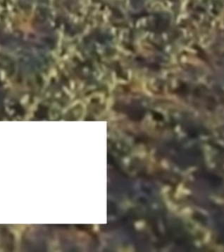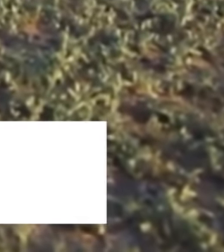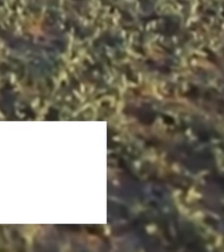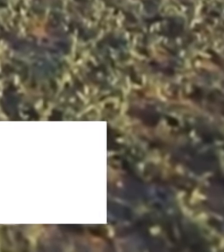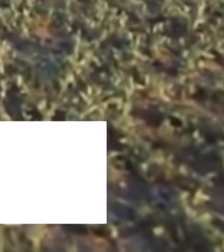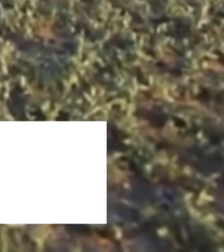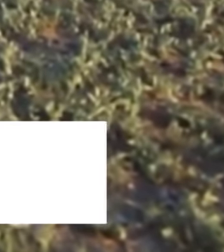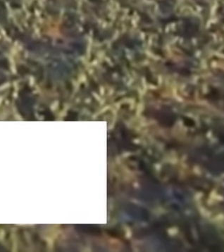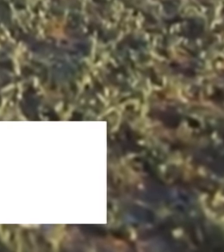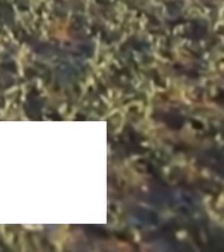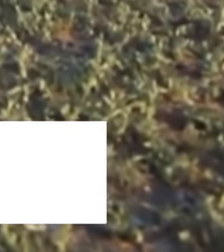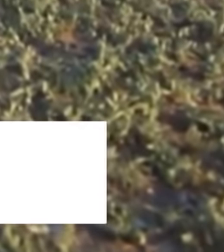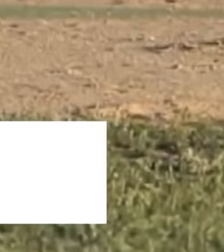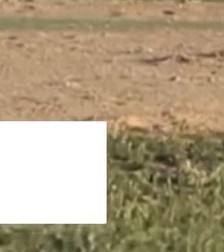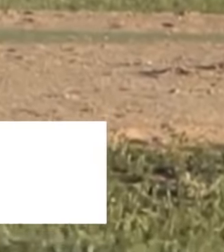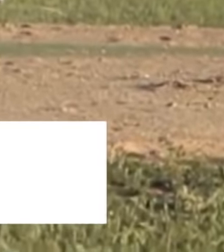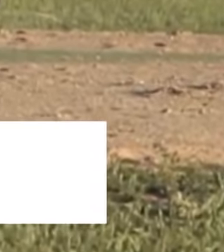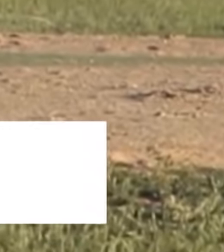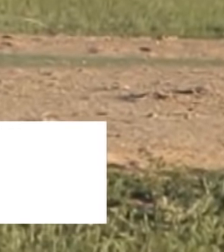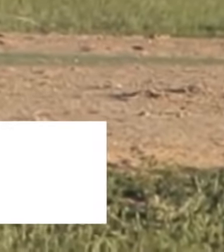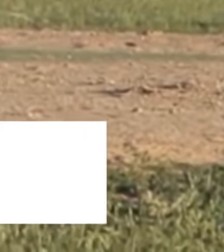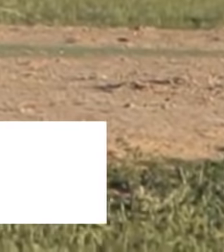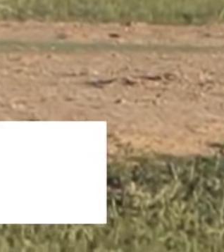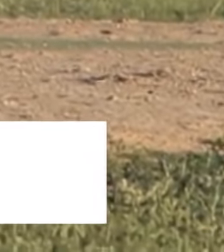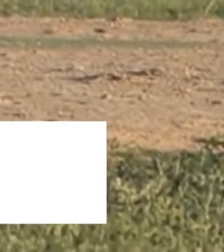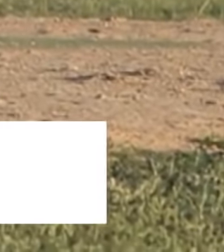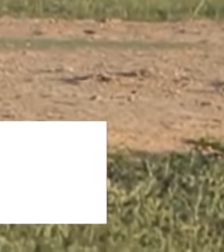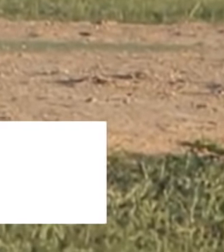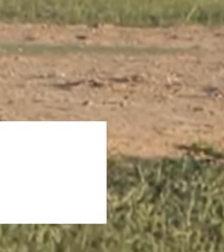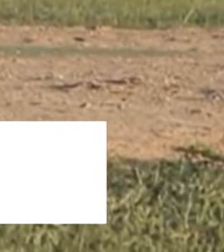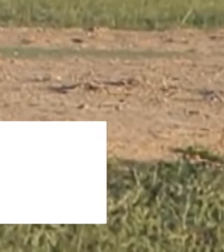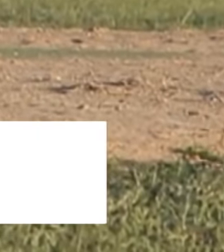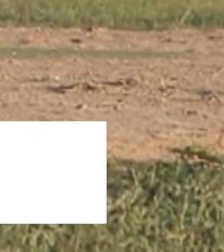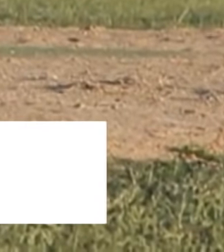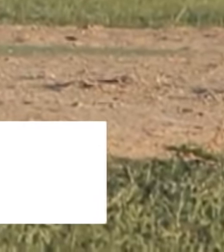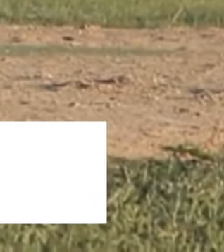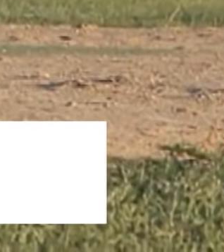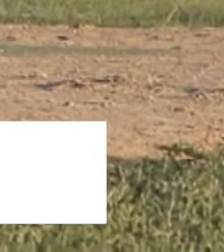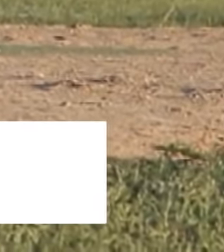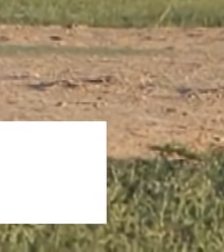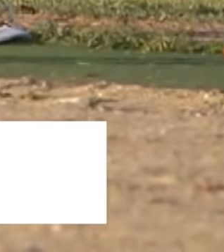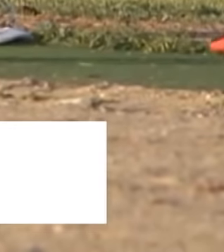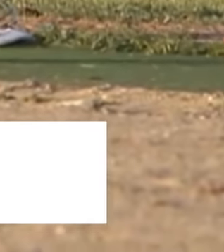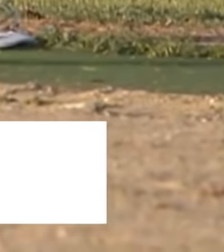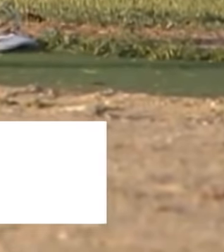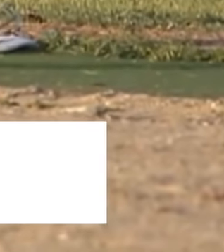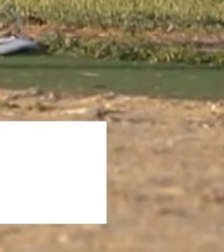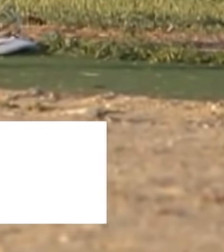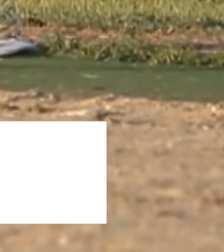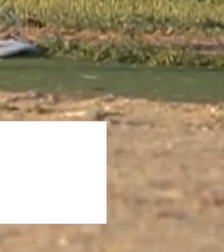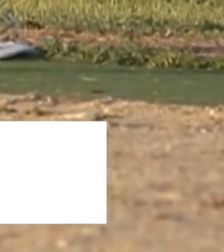Крикетийн спортыг хөгжүүлэхийн тулд тус спортын тусгай зориулалтын талбайг засаж тохижуулах ажлыг хийснээр аймгийн хүүхэд